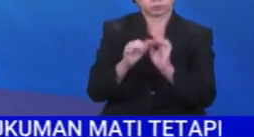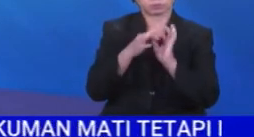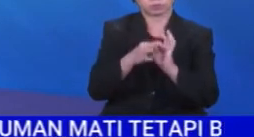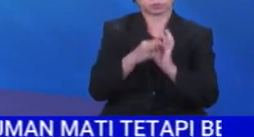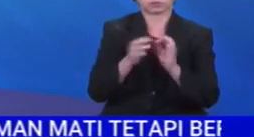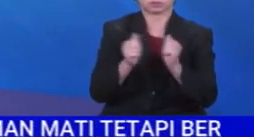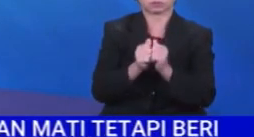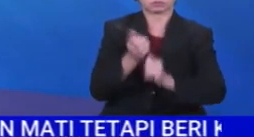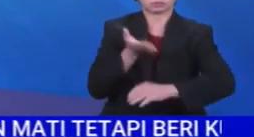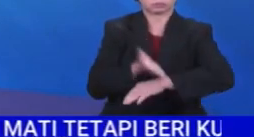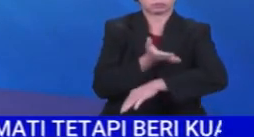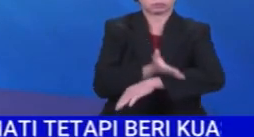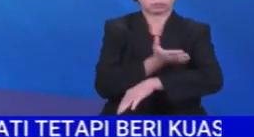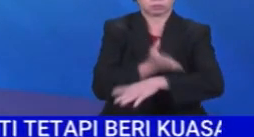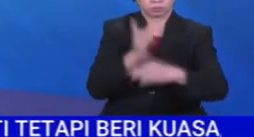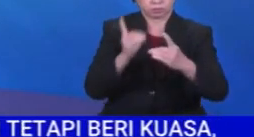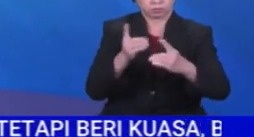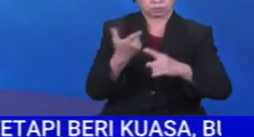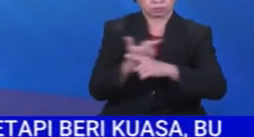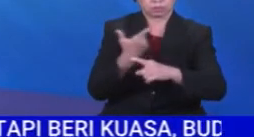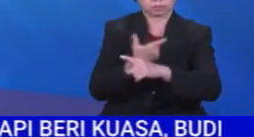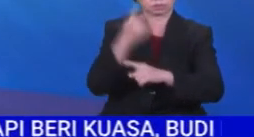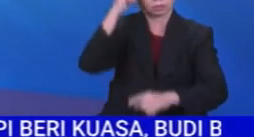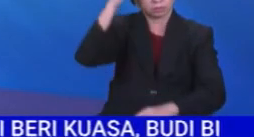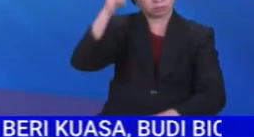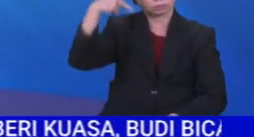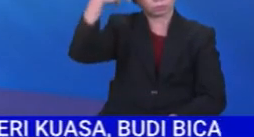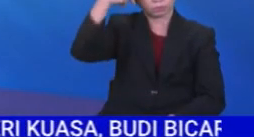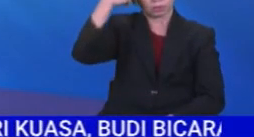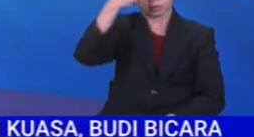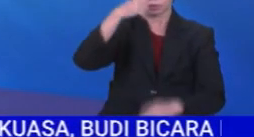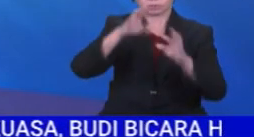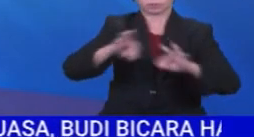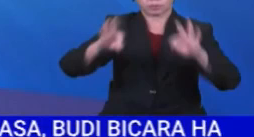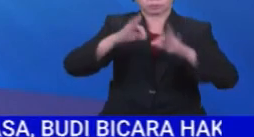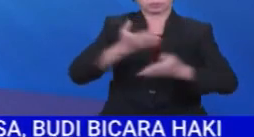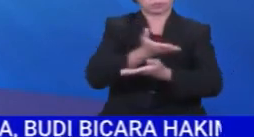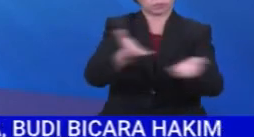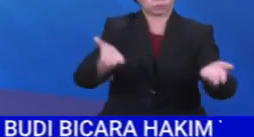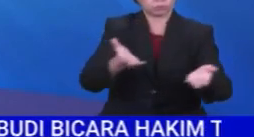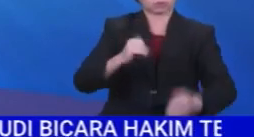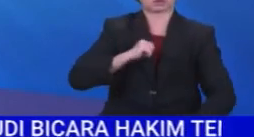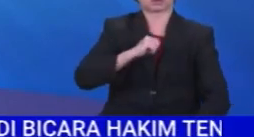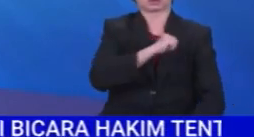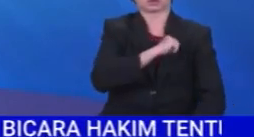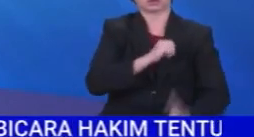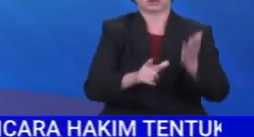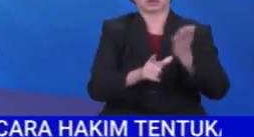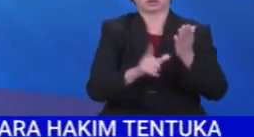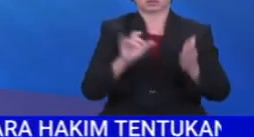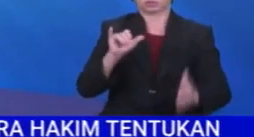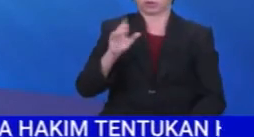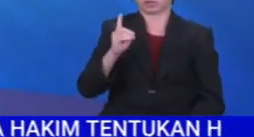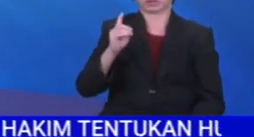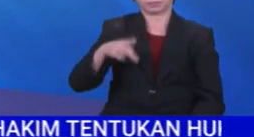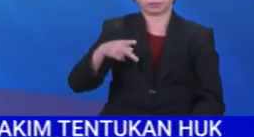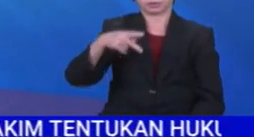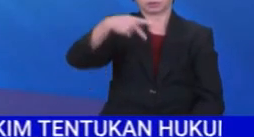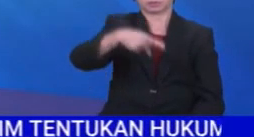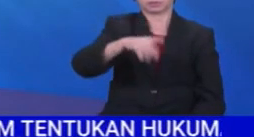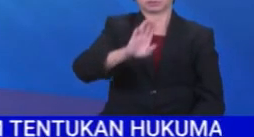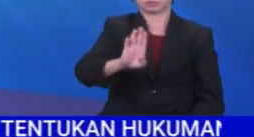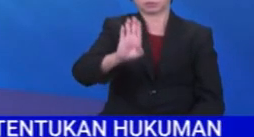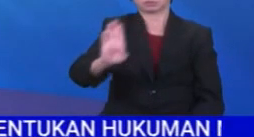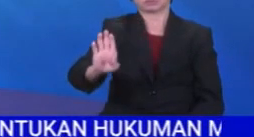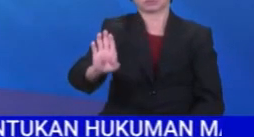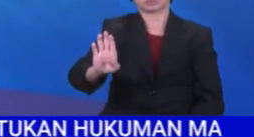sama dan memperkasakan didik Anda latihan politik untuk kepentingan semua ahli imbalan yang dipertua Pati pesaka Bumiputera